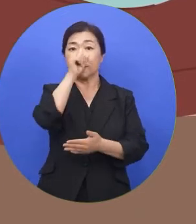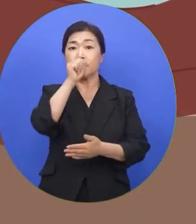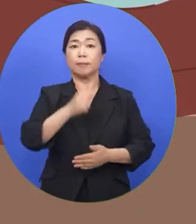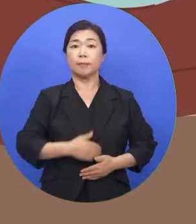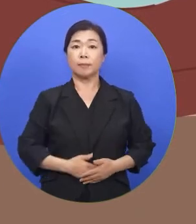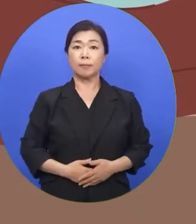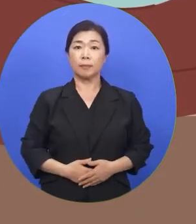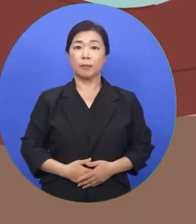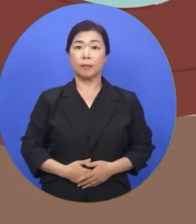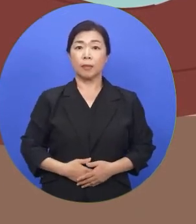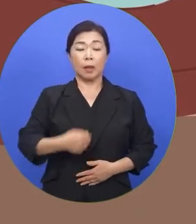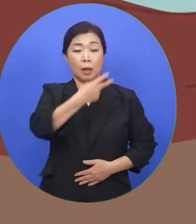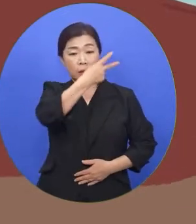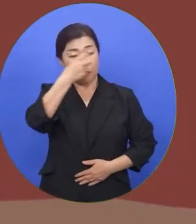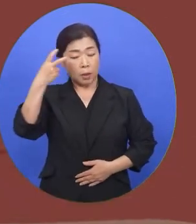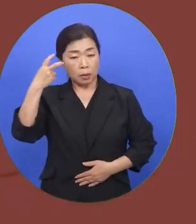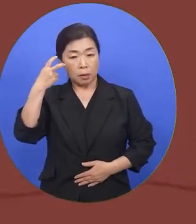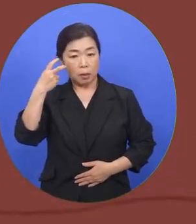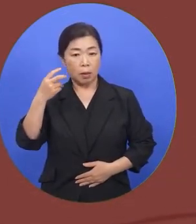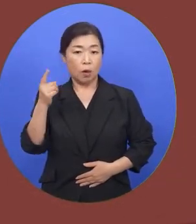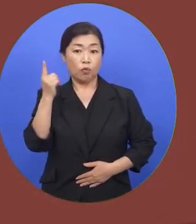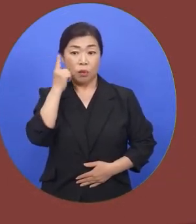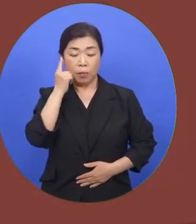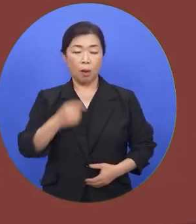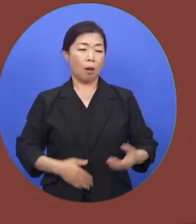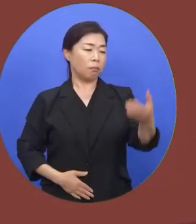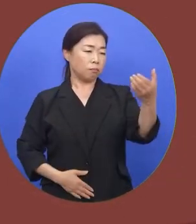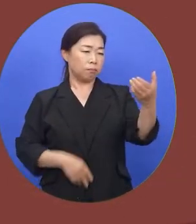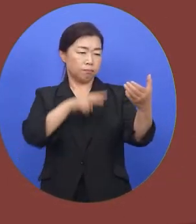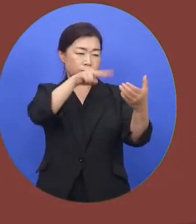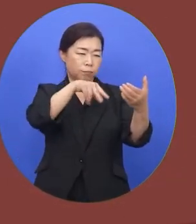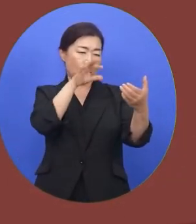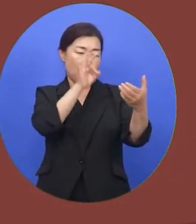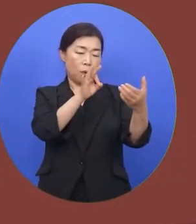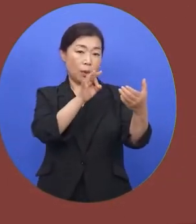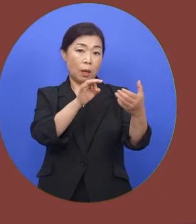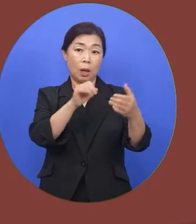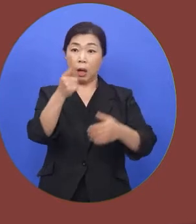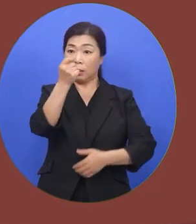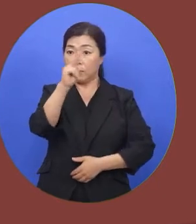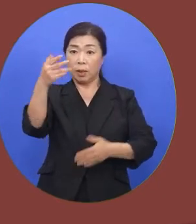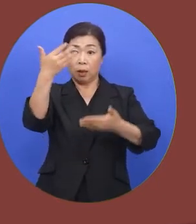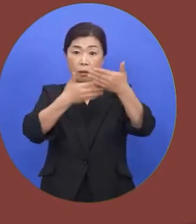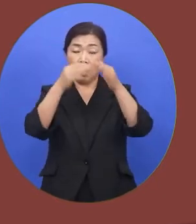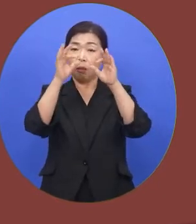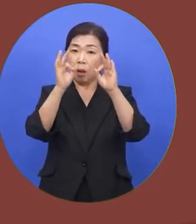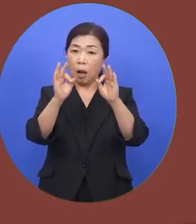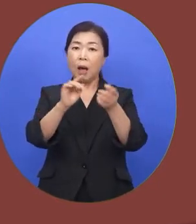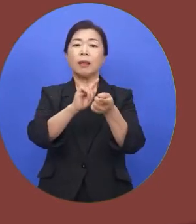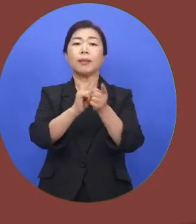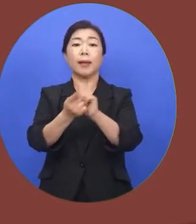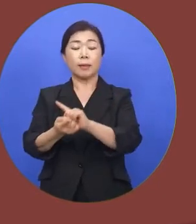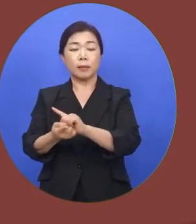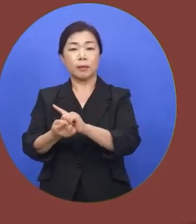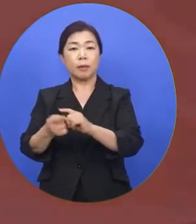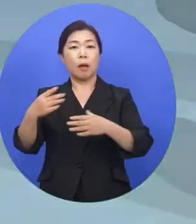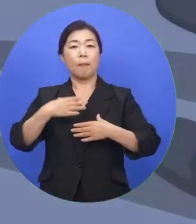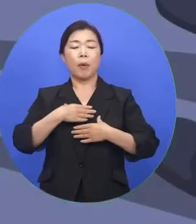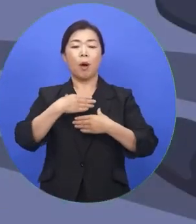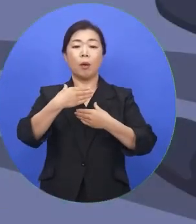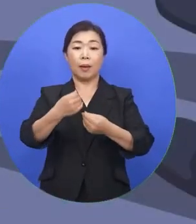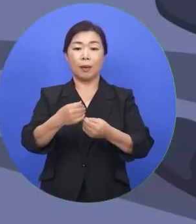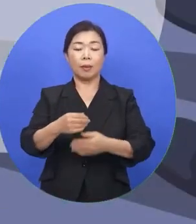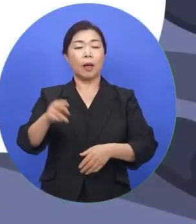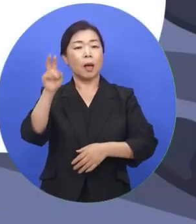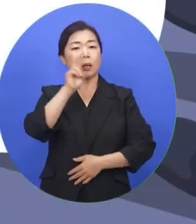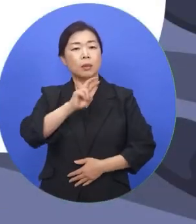것이 좋은데요. 잠자리에서 스마트폰을 사용하거나 텔레비전을 시청하는 대신